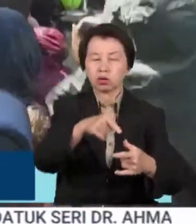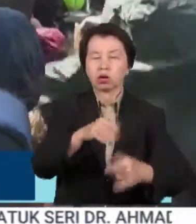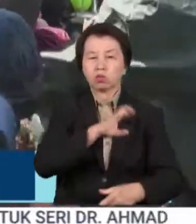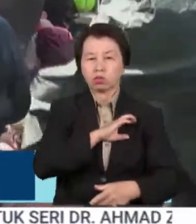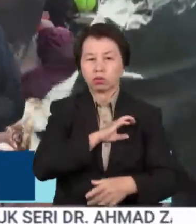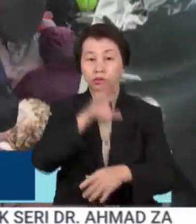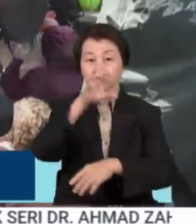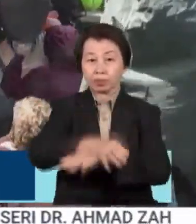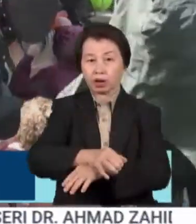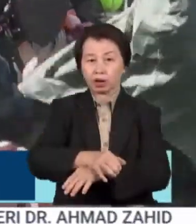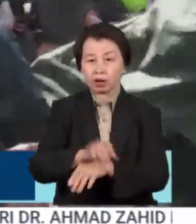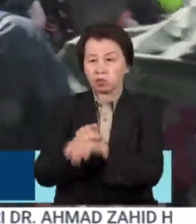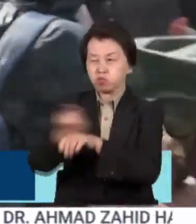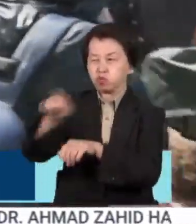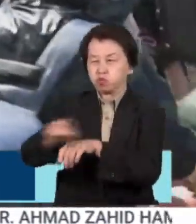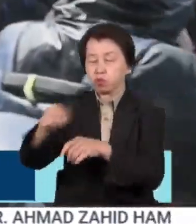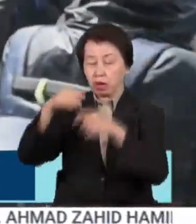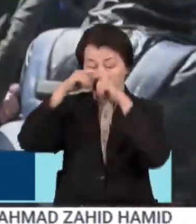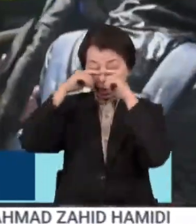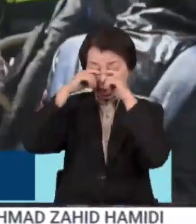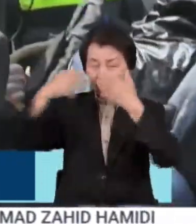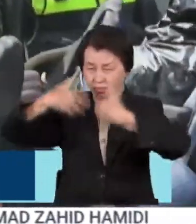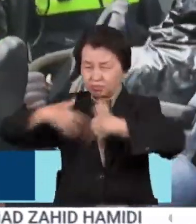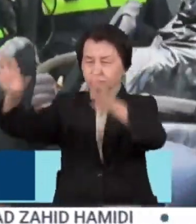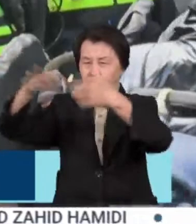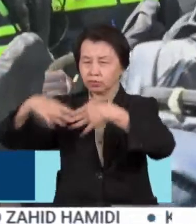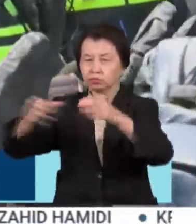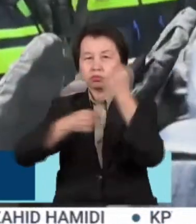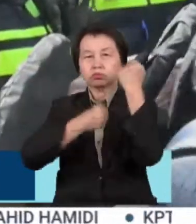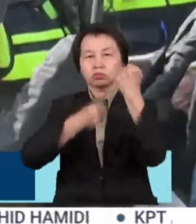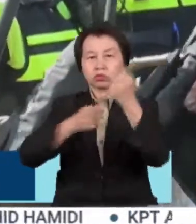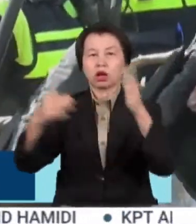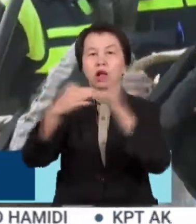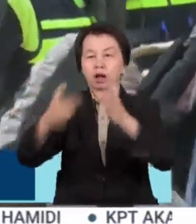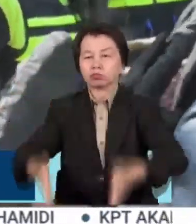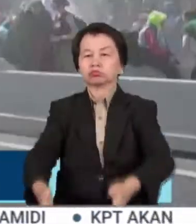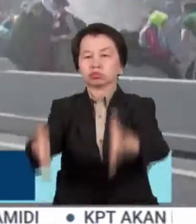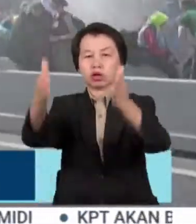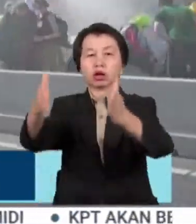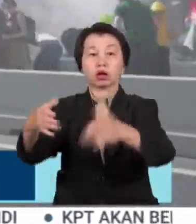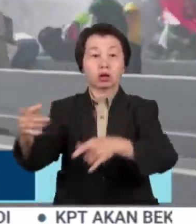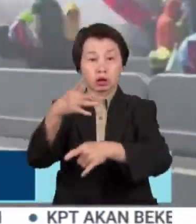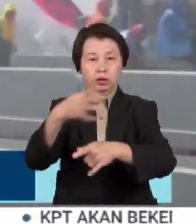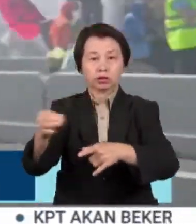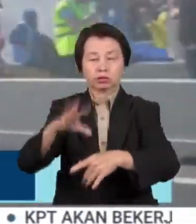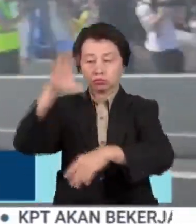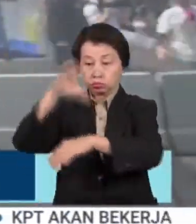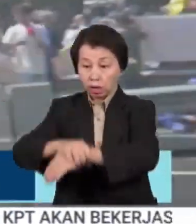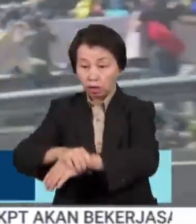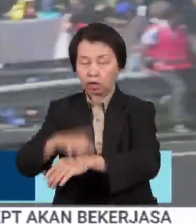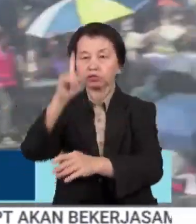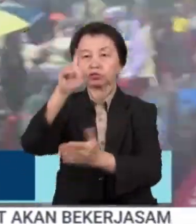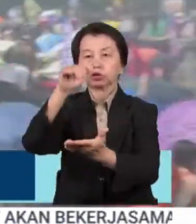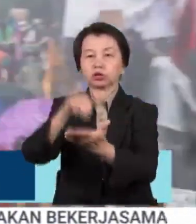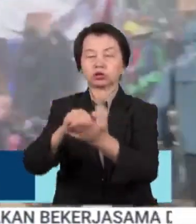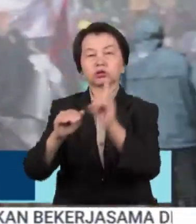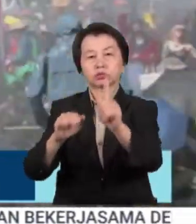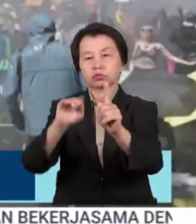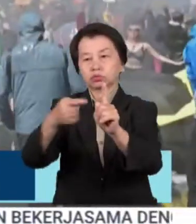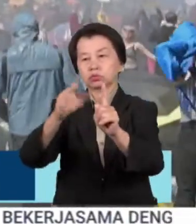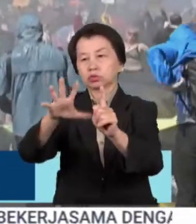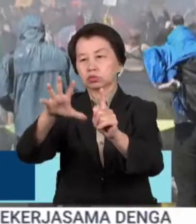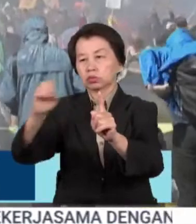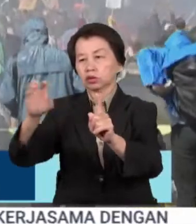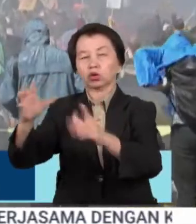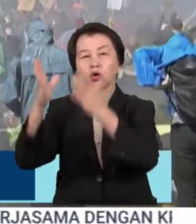terpaksa menggunakan meriam air bagi menyuraikan aktivis yang menghalang jalan utama selain menahan lebih 1,500 orang.